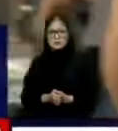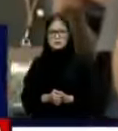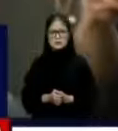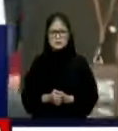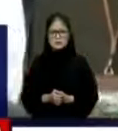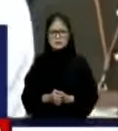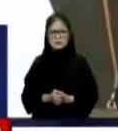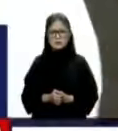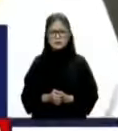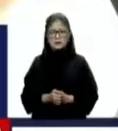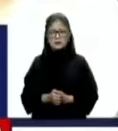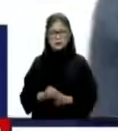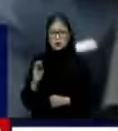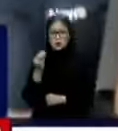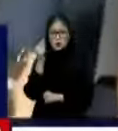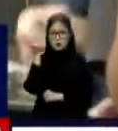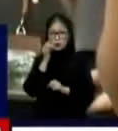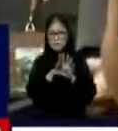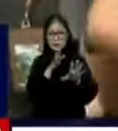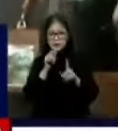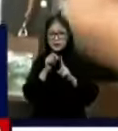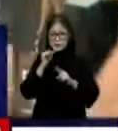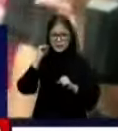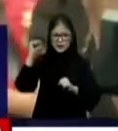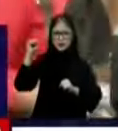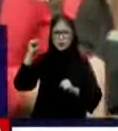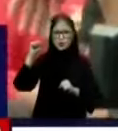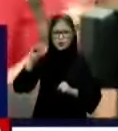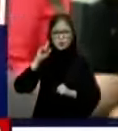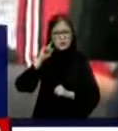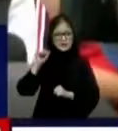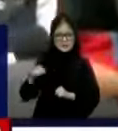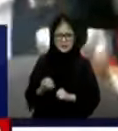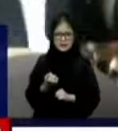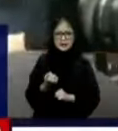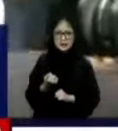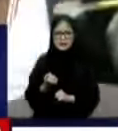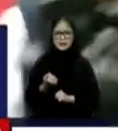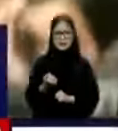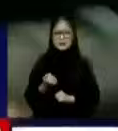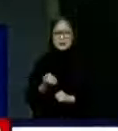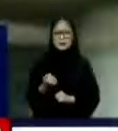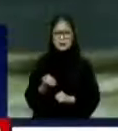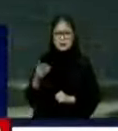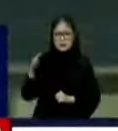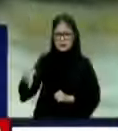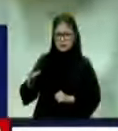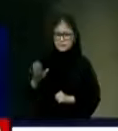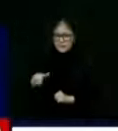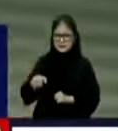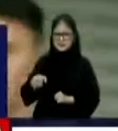Ya pemirsa, Ketua Umum Partai Perindo Haritanu Sudipyo dan istrinya Liliana Tanu Sudipyo ini masih berada